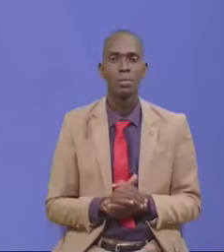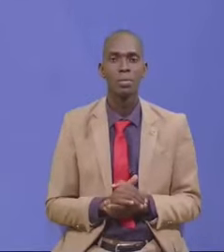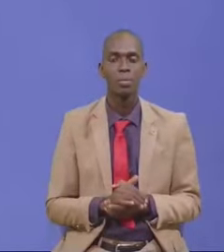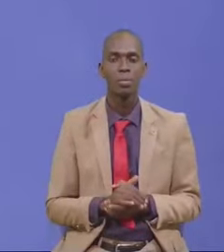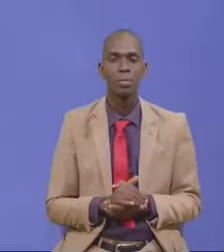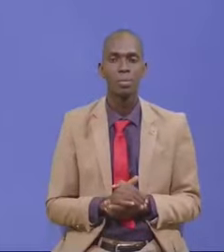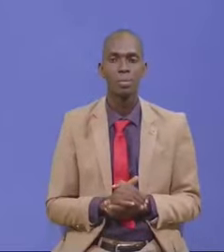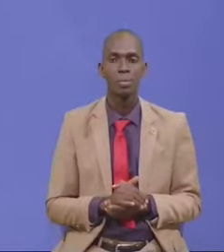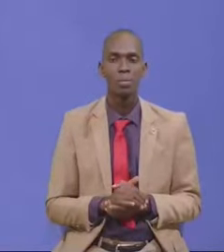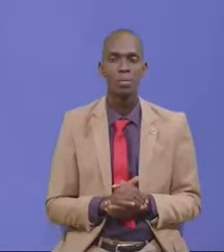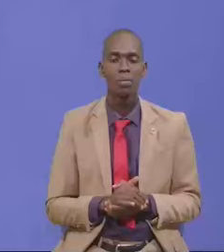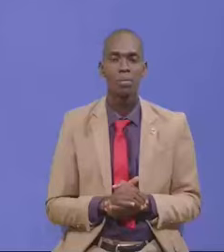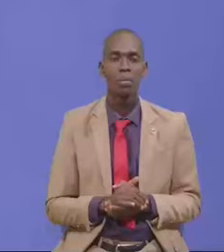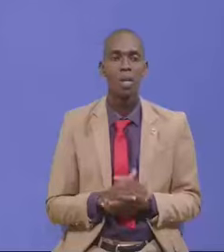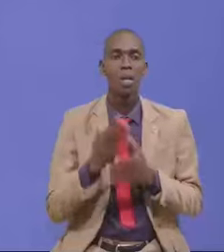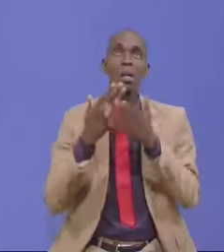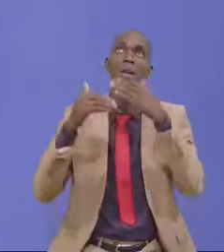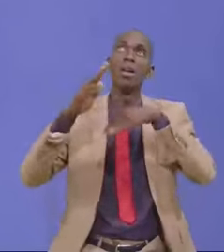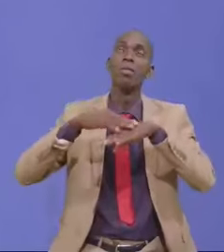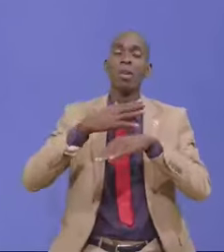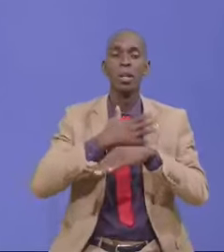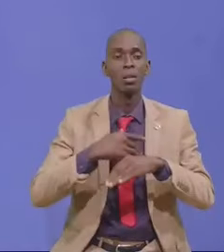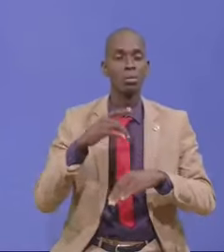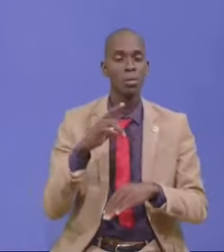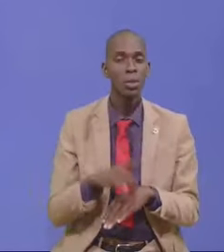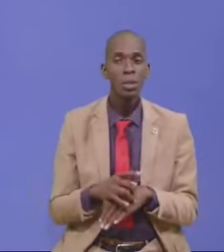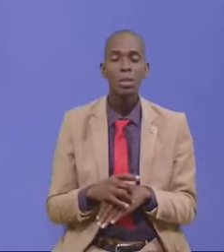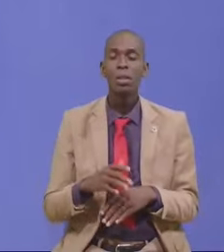Le ciel et la terre passeront.